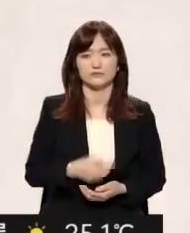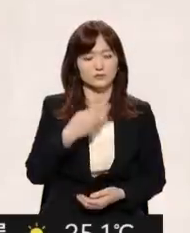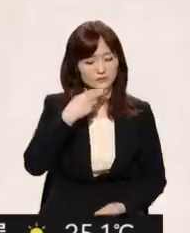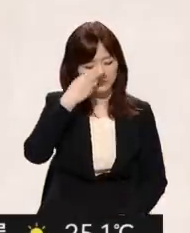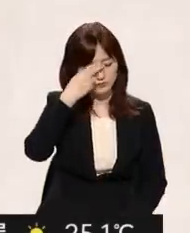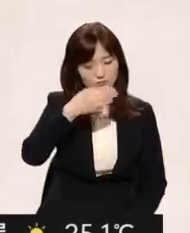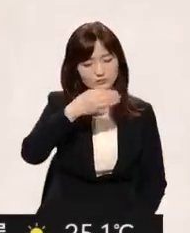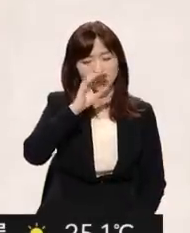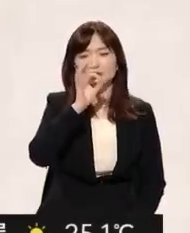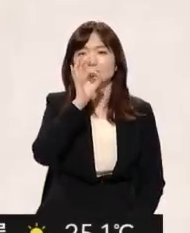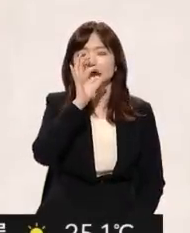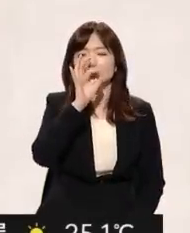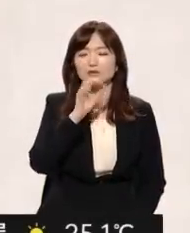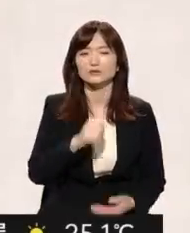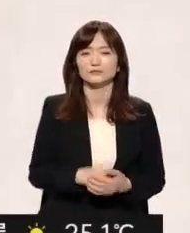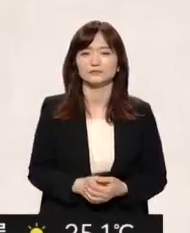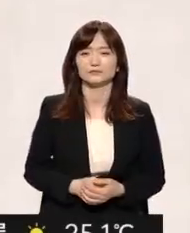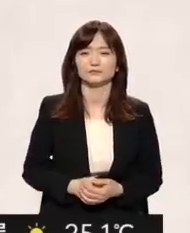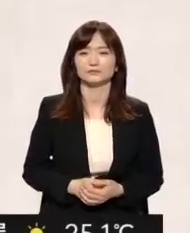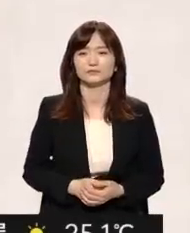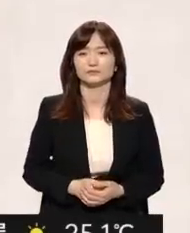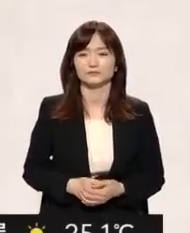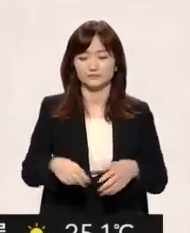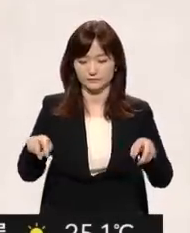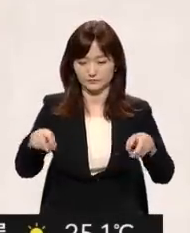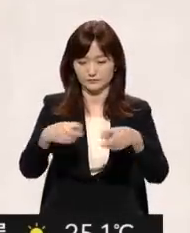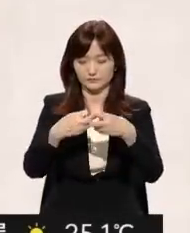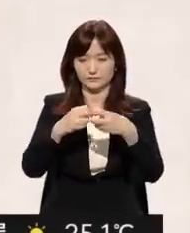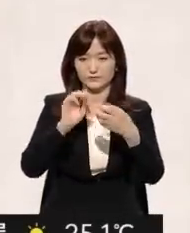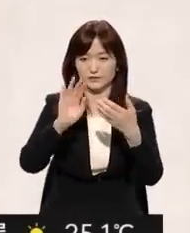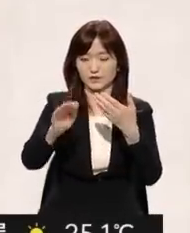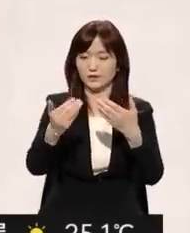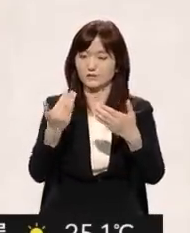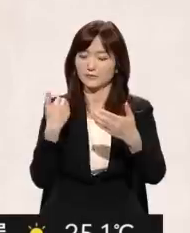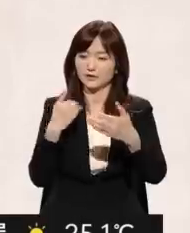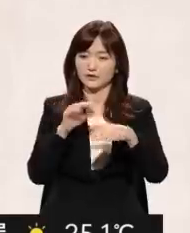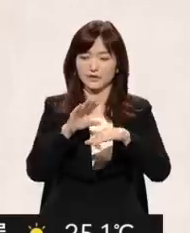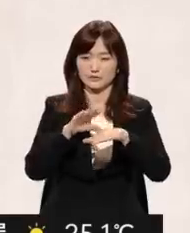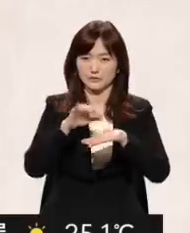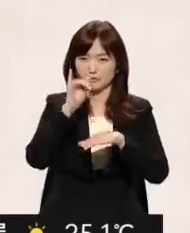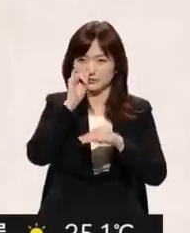상황이다. 특히 사고 당시 앞뒤 생방송이 있었고 또